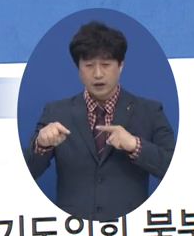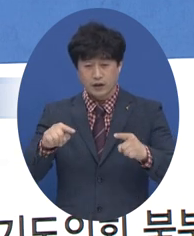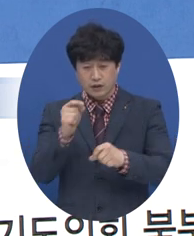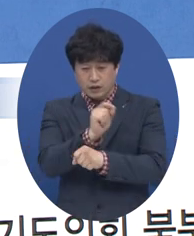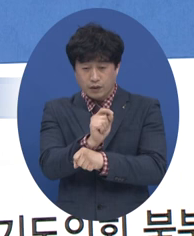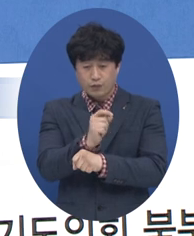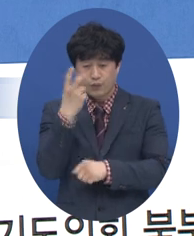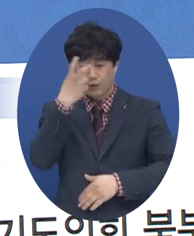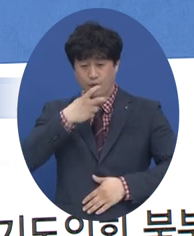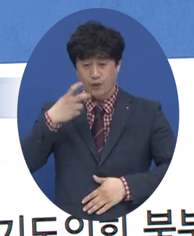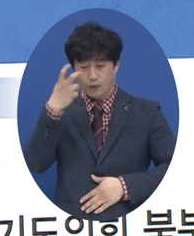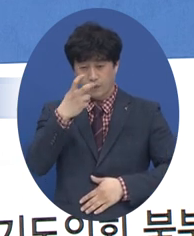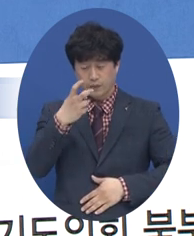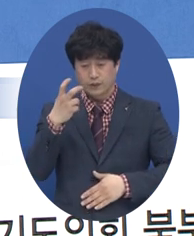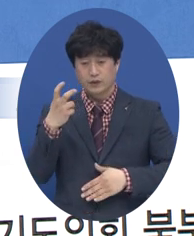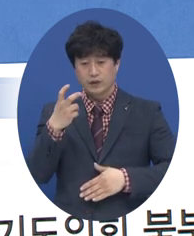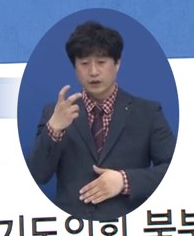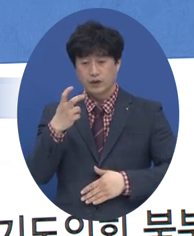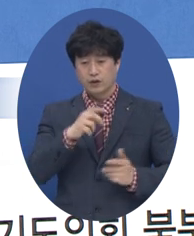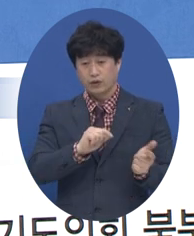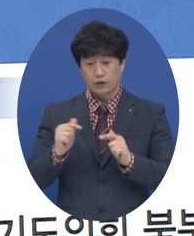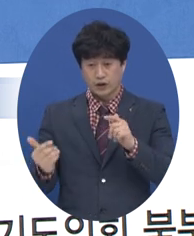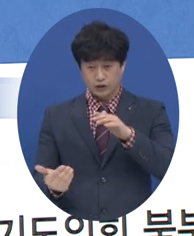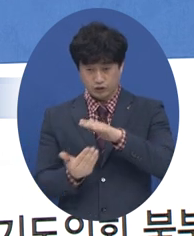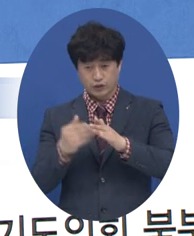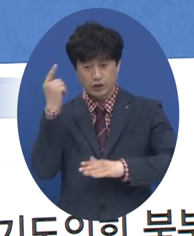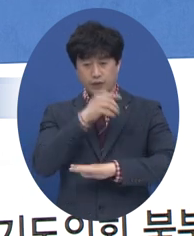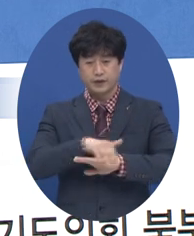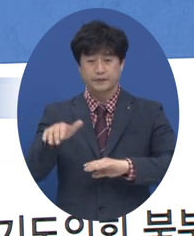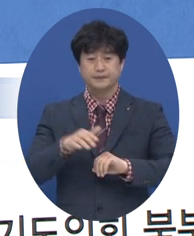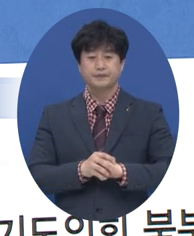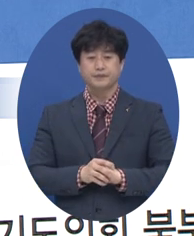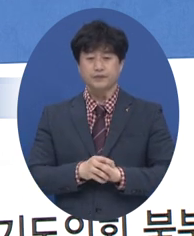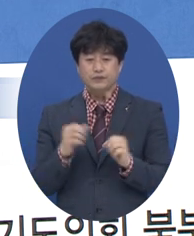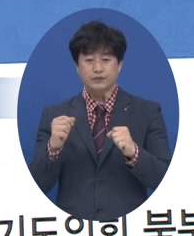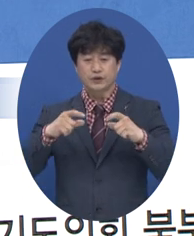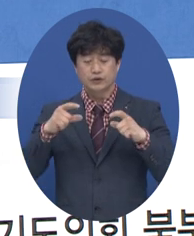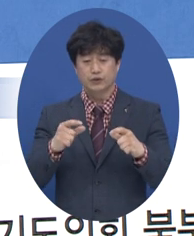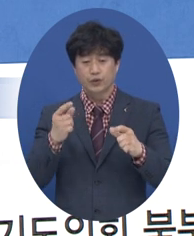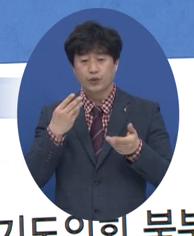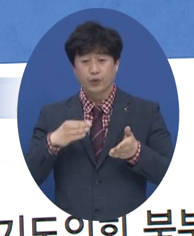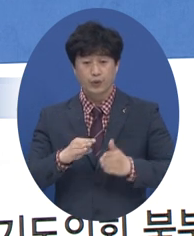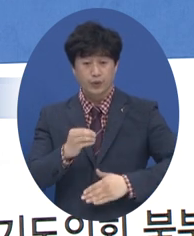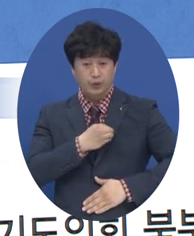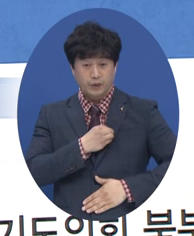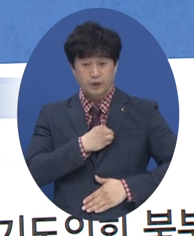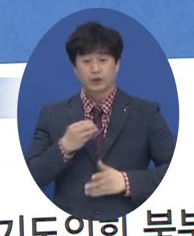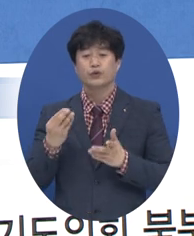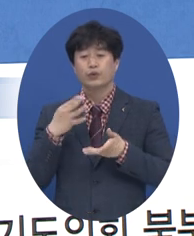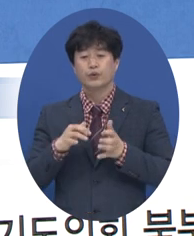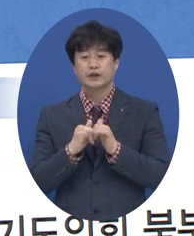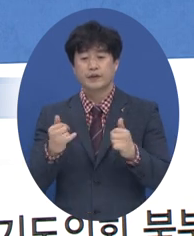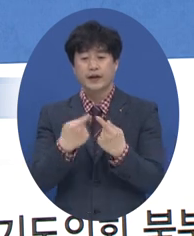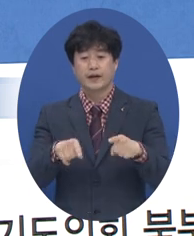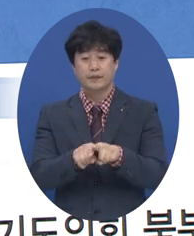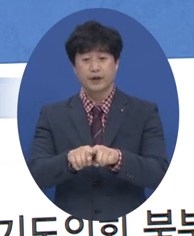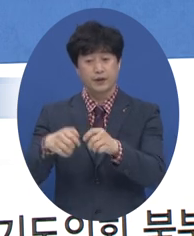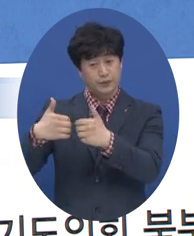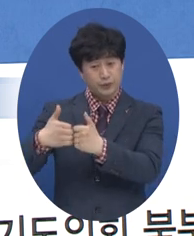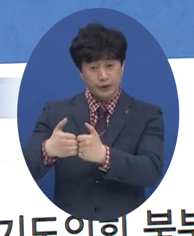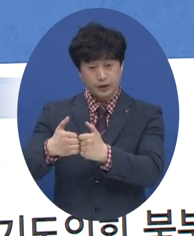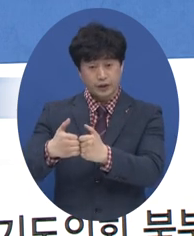행정사무감사 아 그리고 북부 분을 에서 이루어질 예정이고 요 북부지역 도의원과 도민이 함께 하는